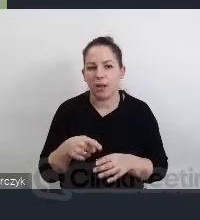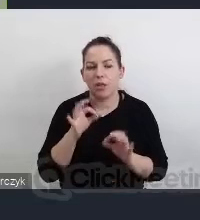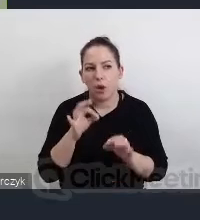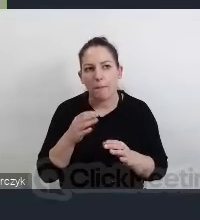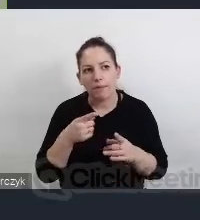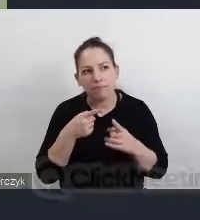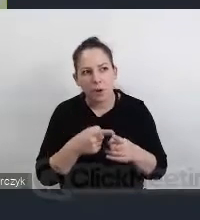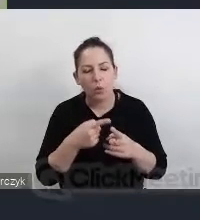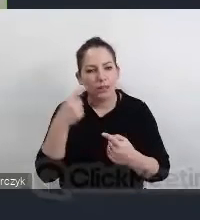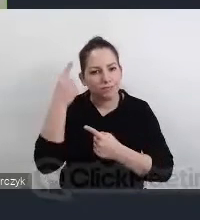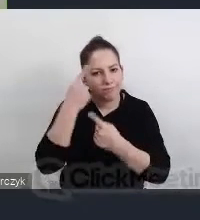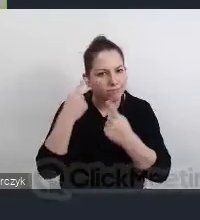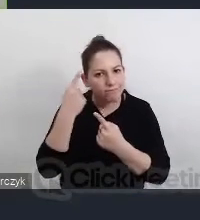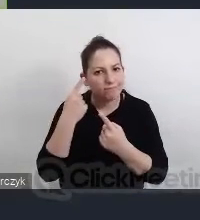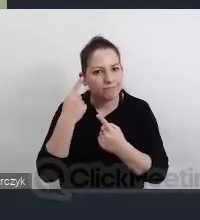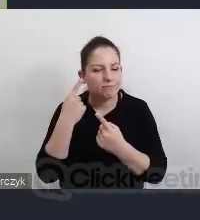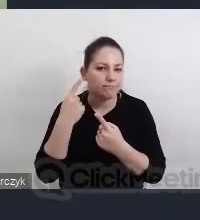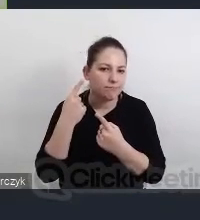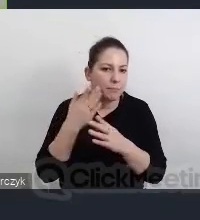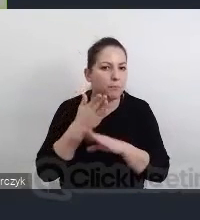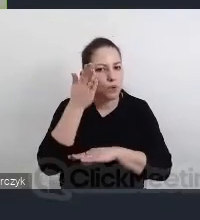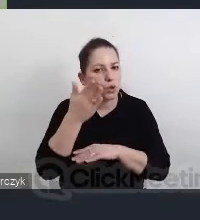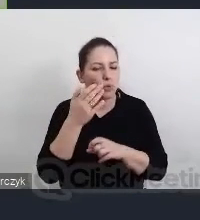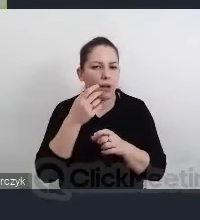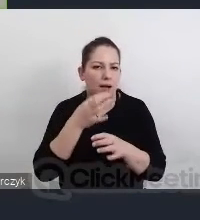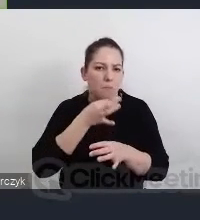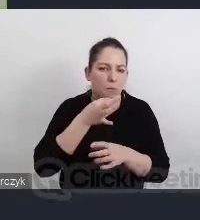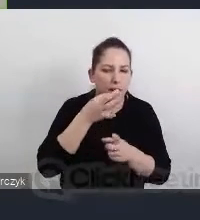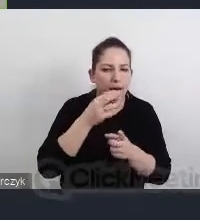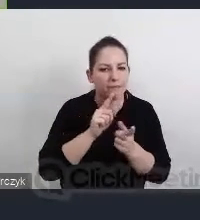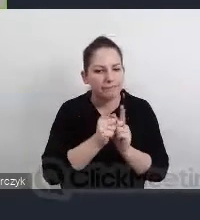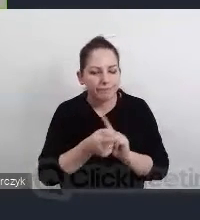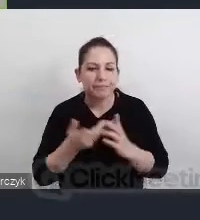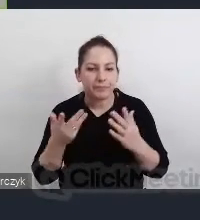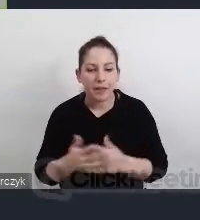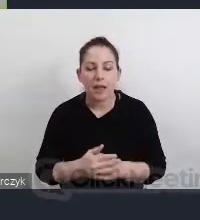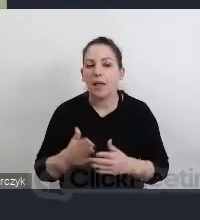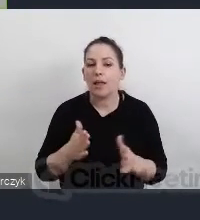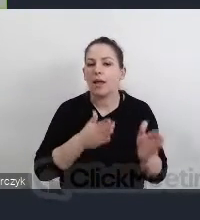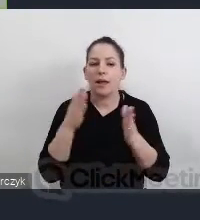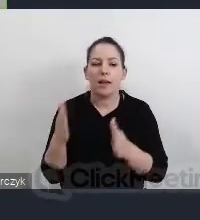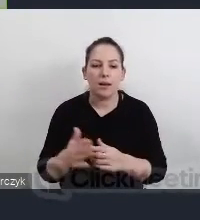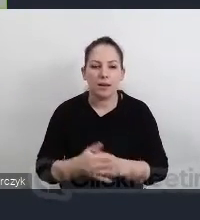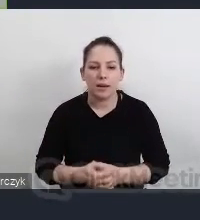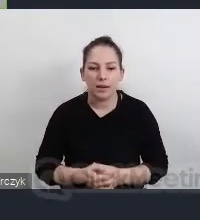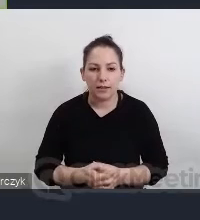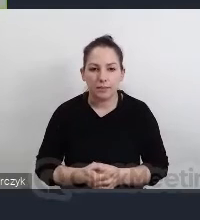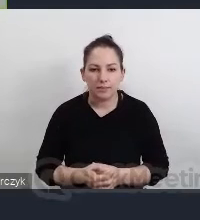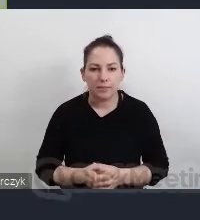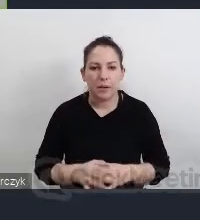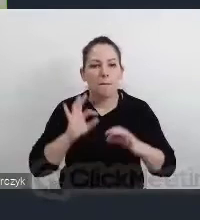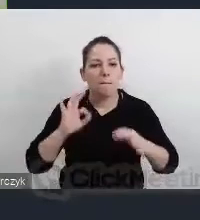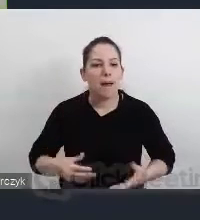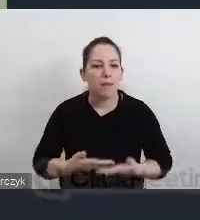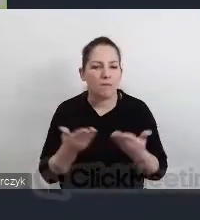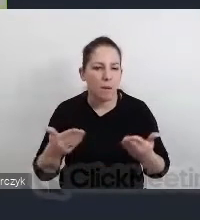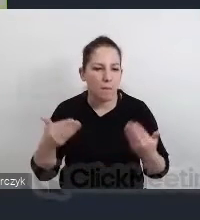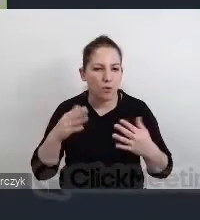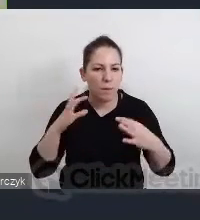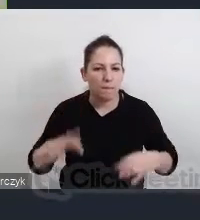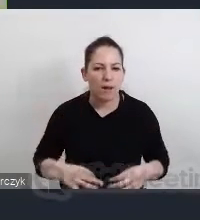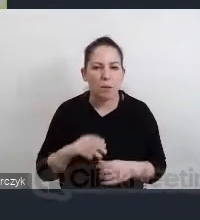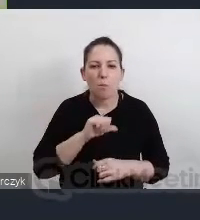kierunek do przyszłej pracy. No i w takim razie, panowie, najpierw może